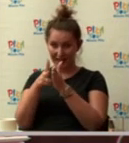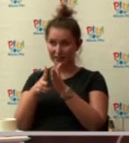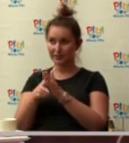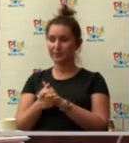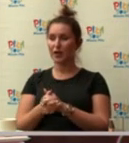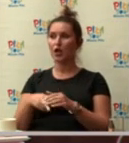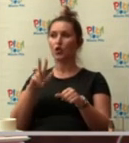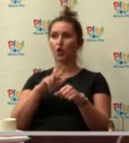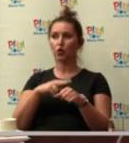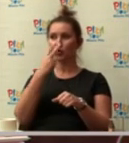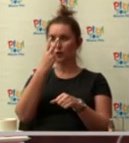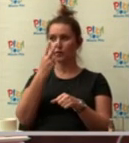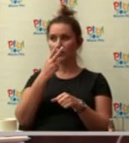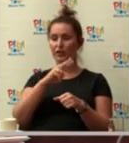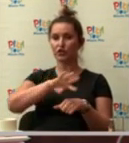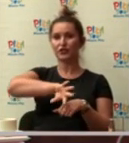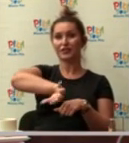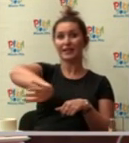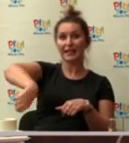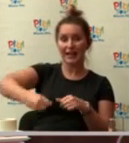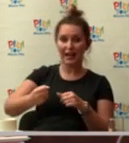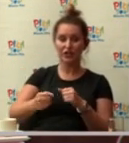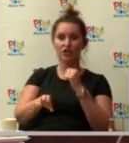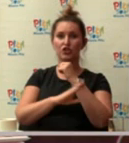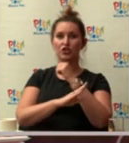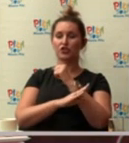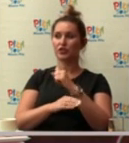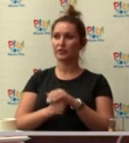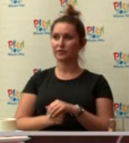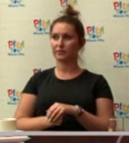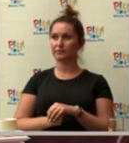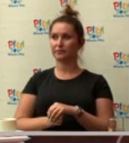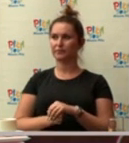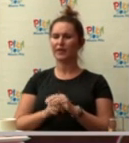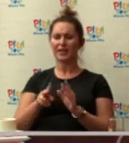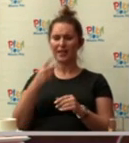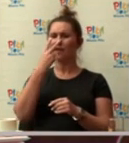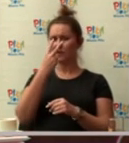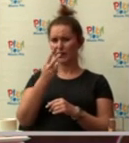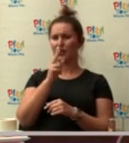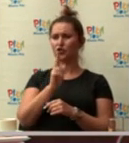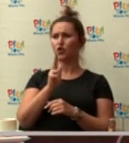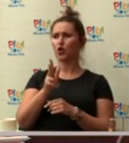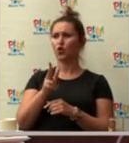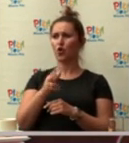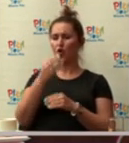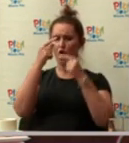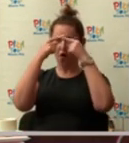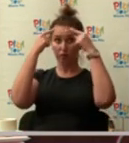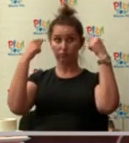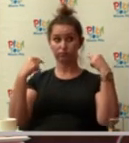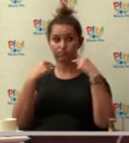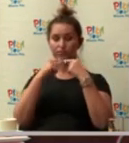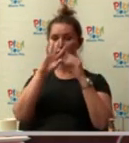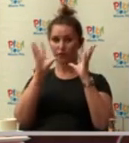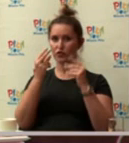na którym pokazana jest kradzież krzewów. Sprawca jest dokładnie zarejestrowany z twarzą. Mam